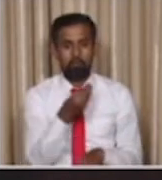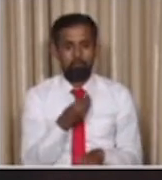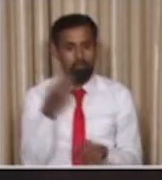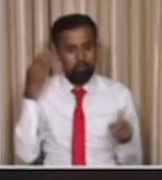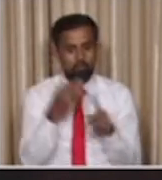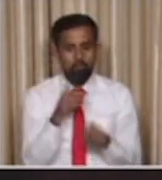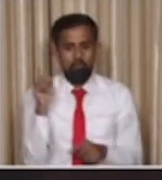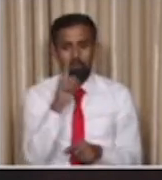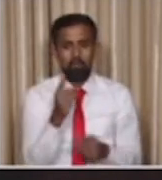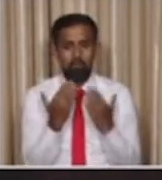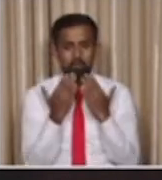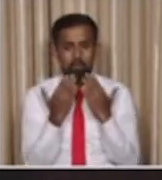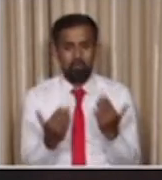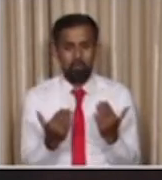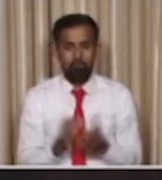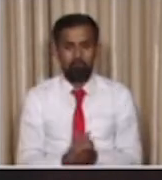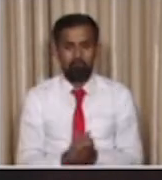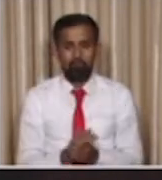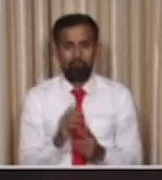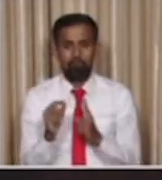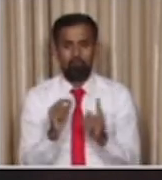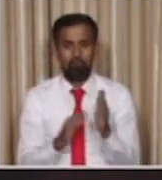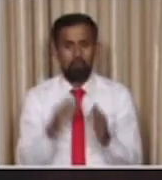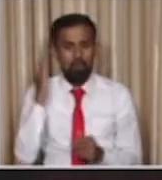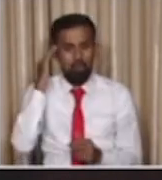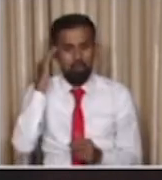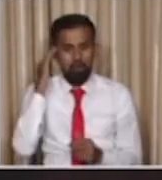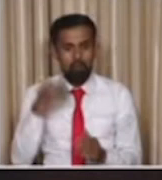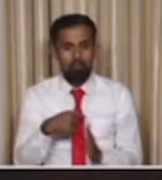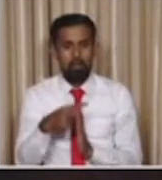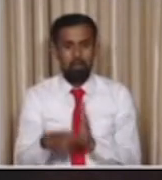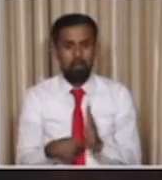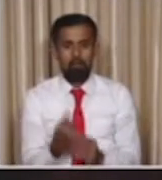මම ප්‍රථම ස්තුතිවන්ත වෙනවා ගරු මන්ත්‍රීතුමියනි අපේ රටේ